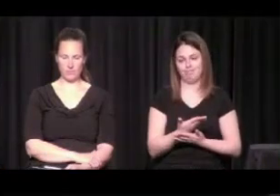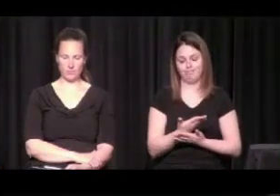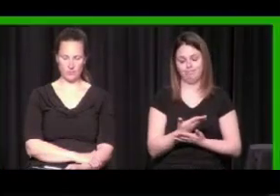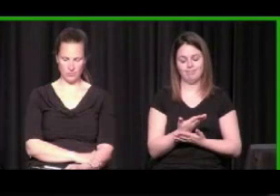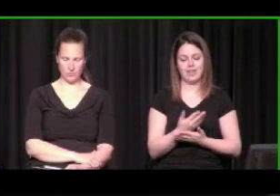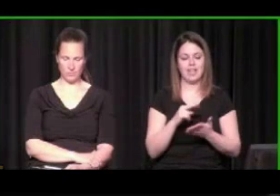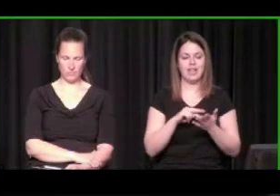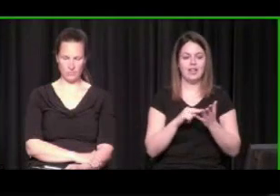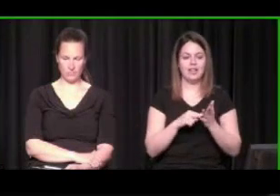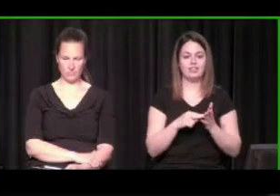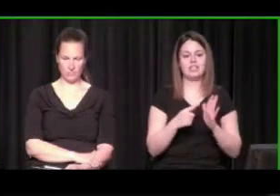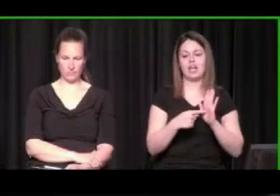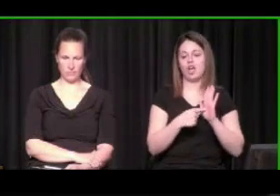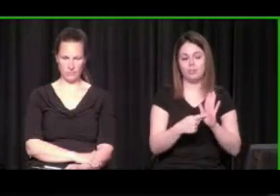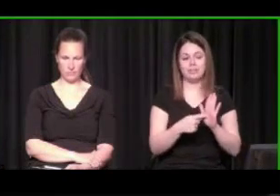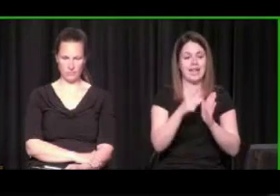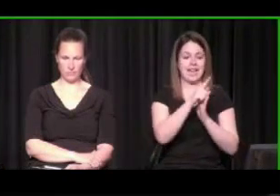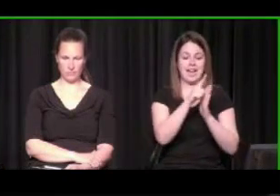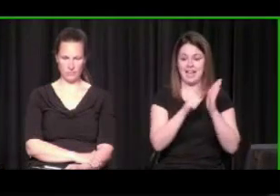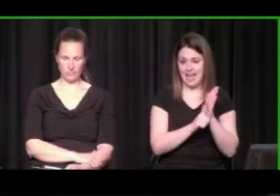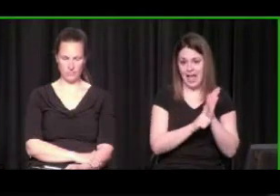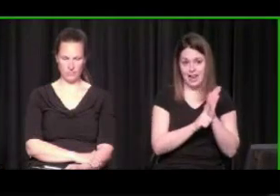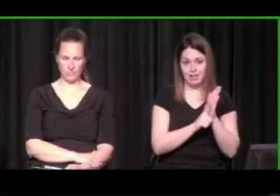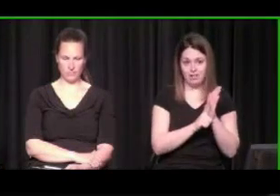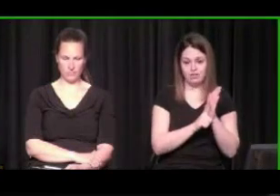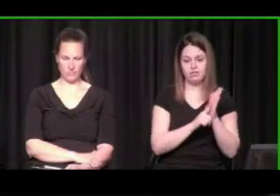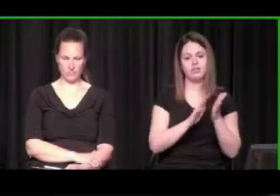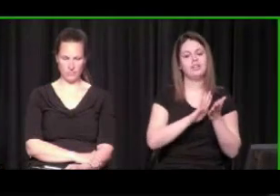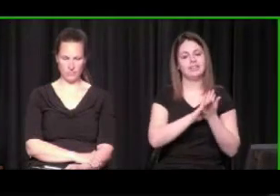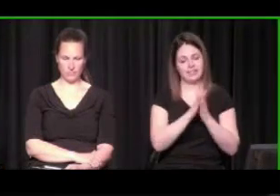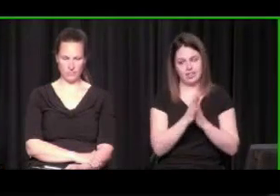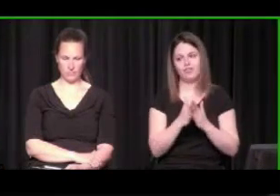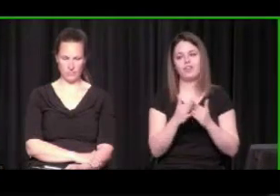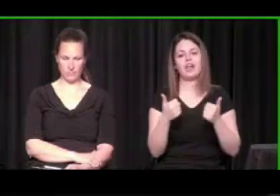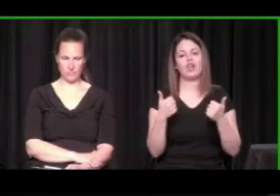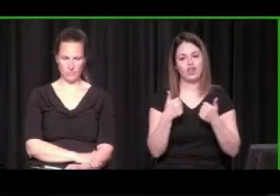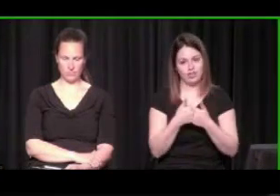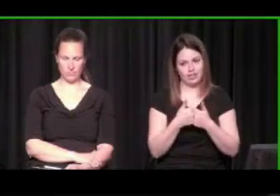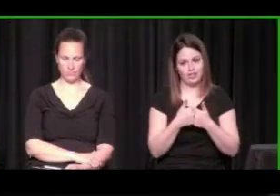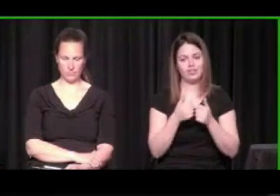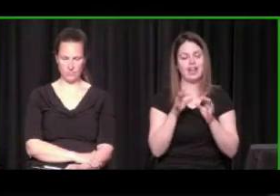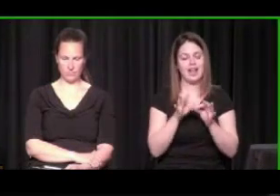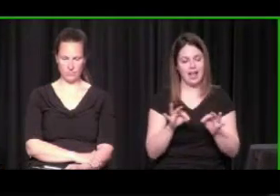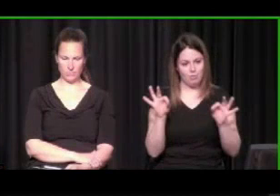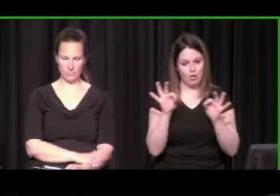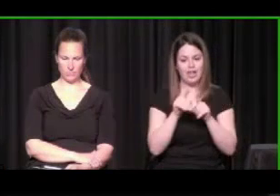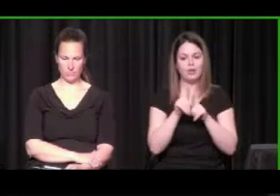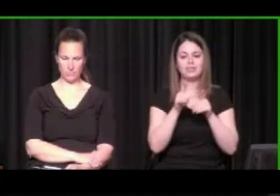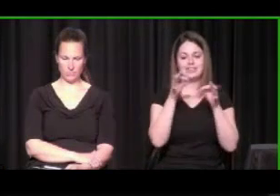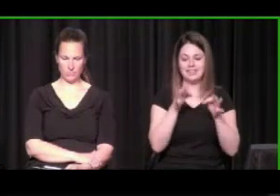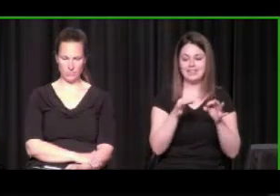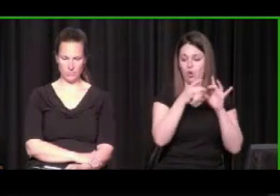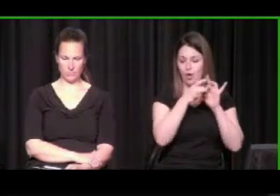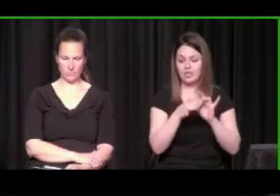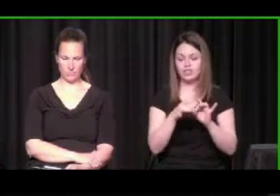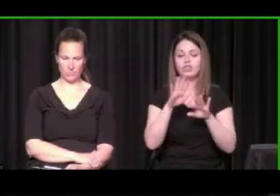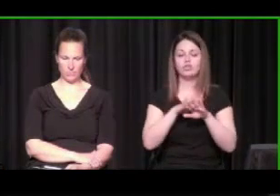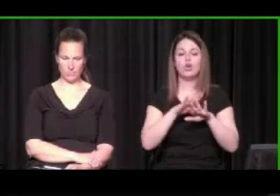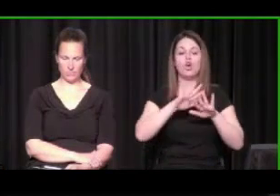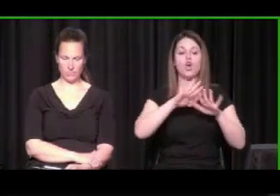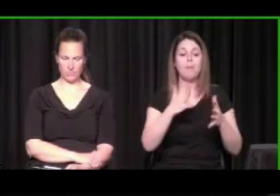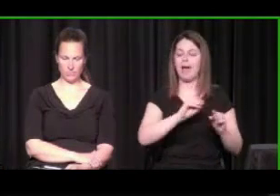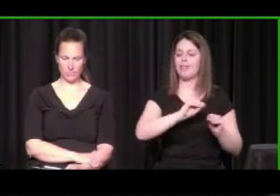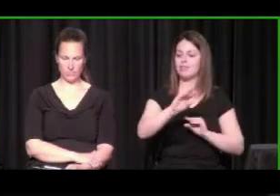Le représentant légal, la consultation de la personne devient bien sûr un enjeu important et les décisions qui sont associées, même sur la façon